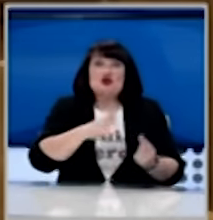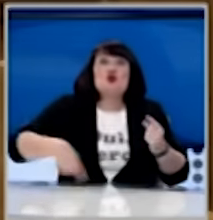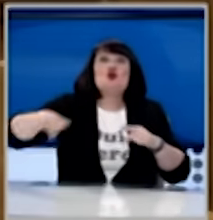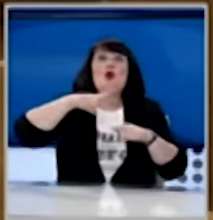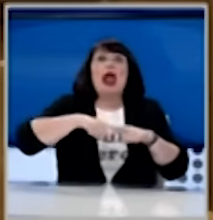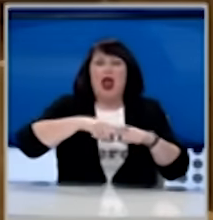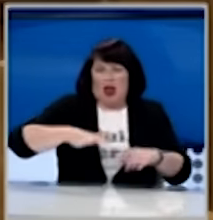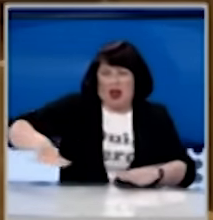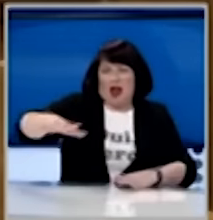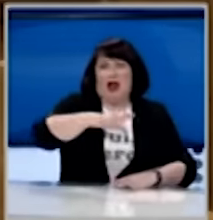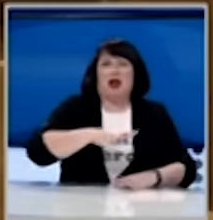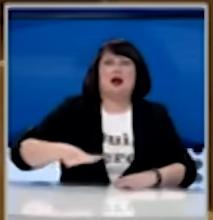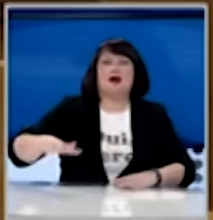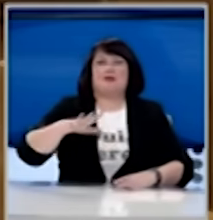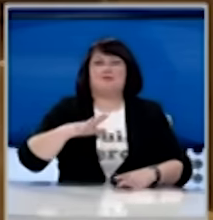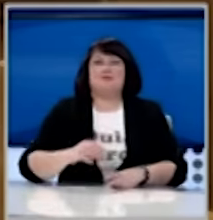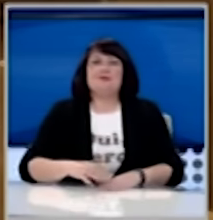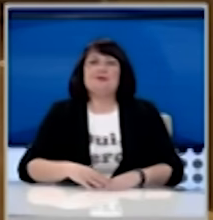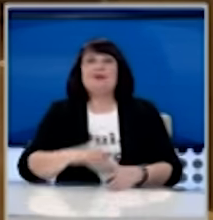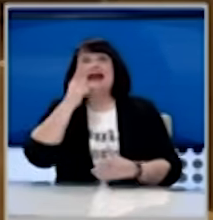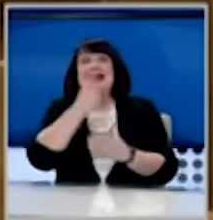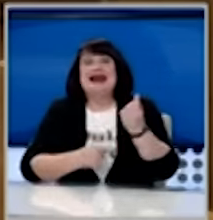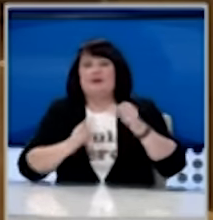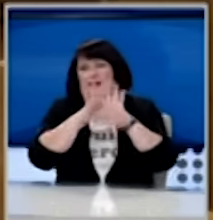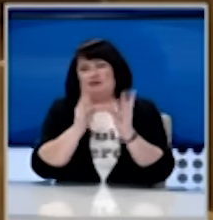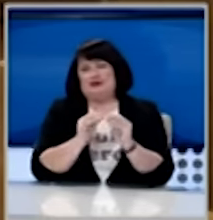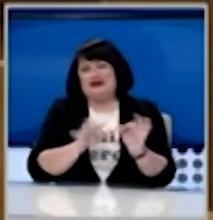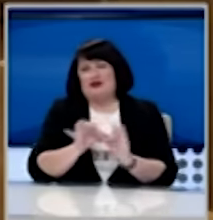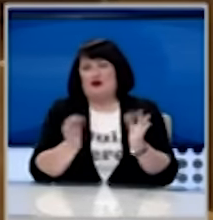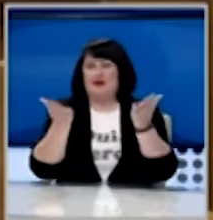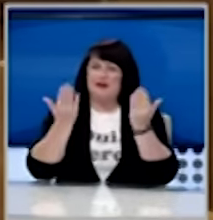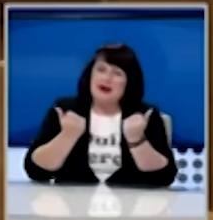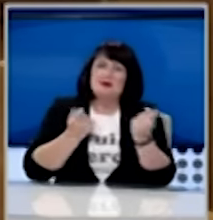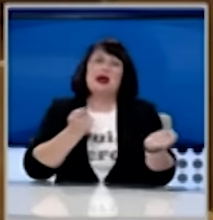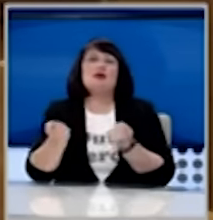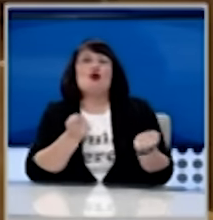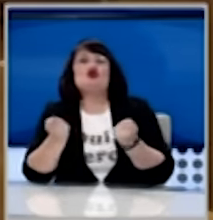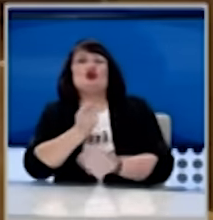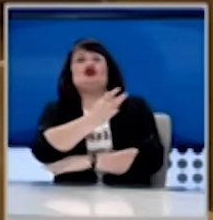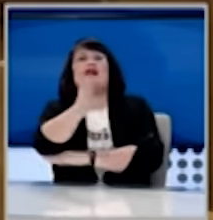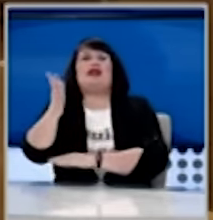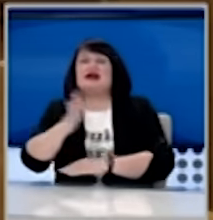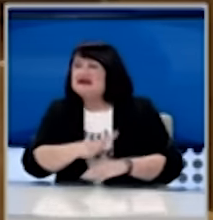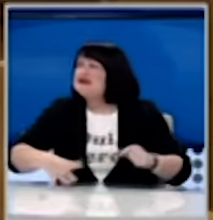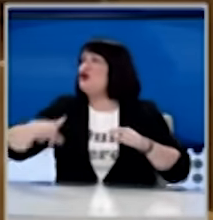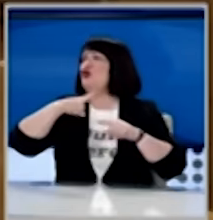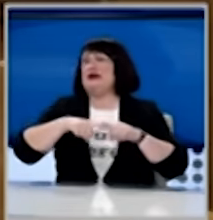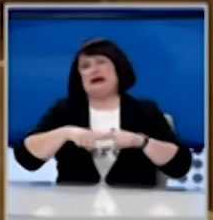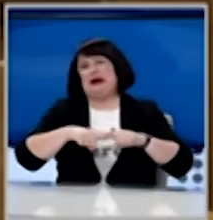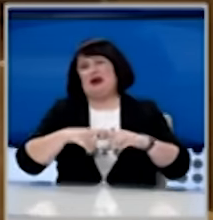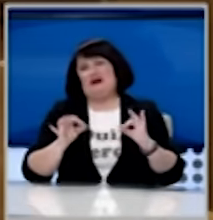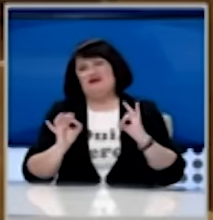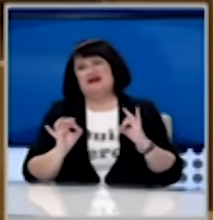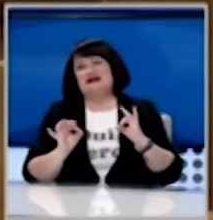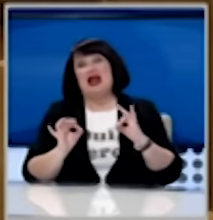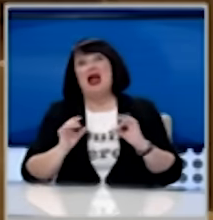εδάφους την ίδια ώρα που απουσιάζει ένα ολοκληρωμένο σχέδιο διαχείρισης των δασών πανελλαδικά που